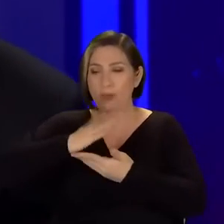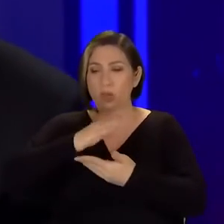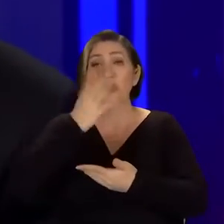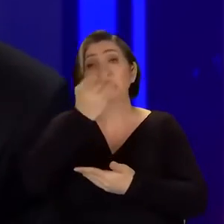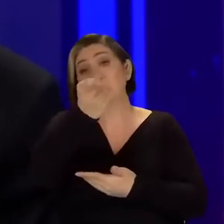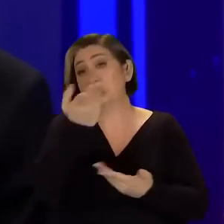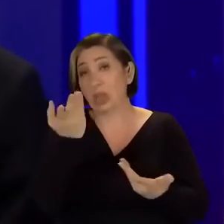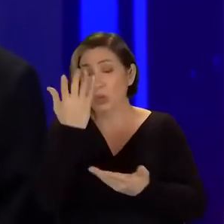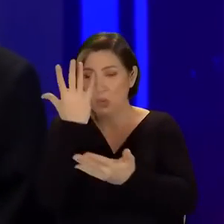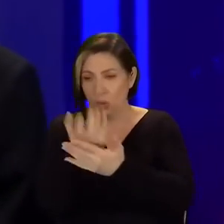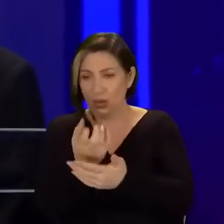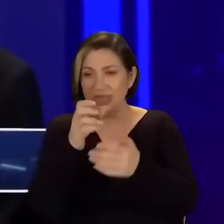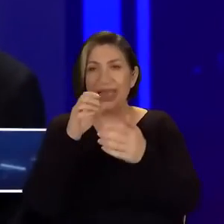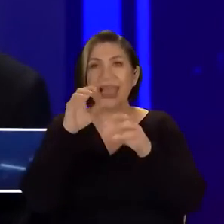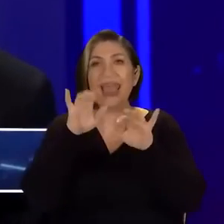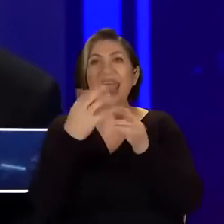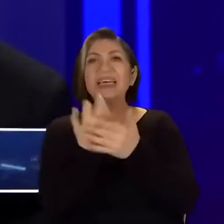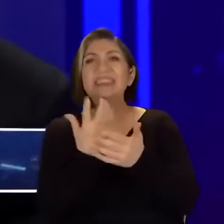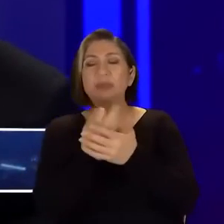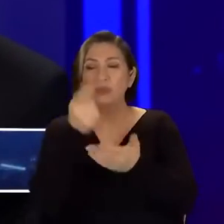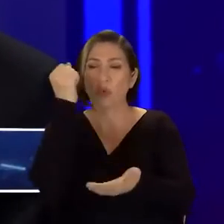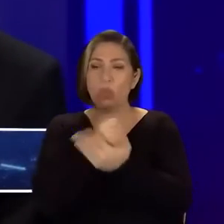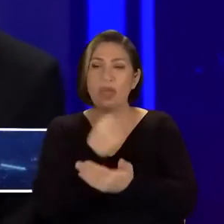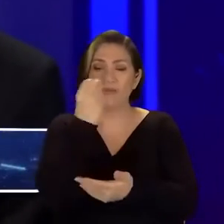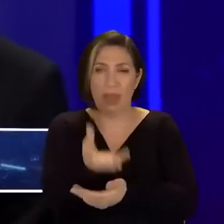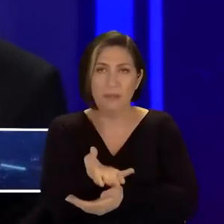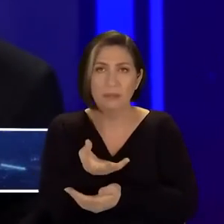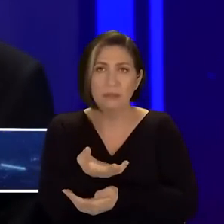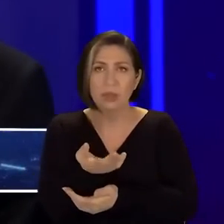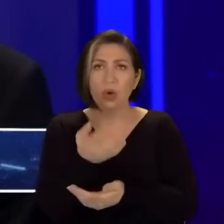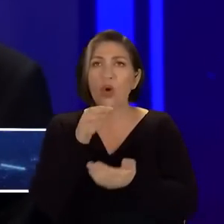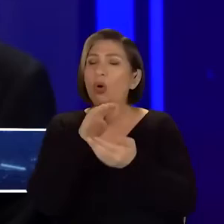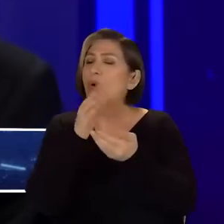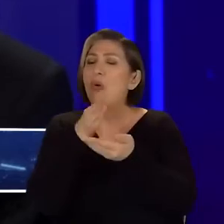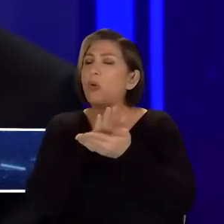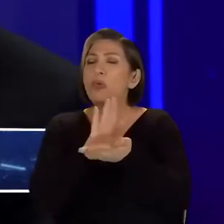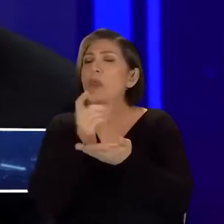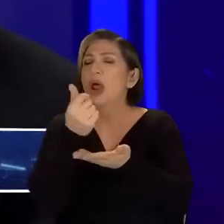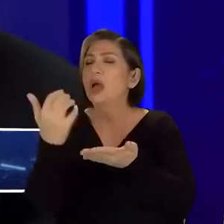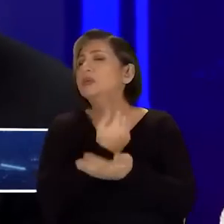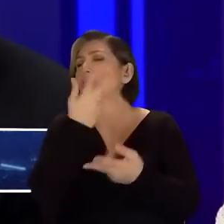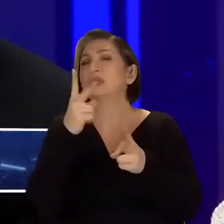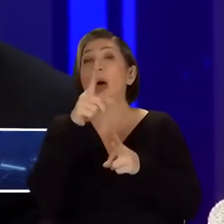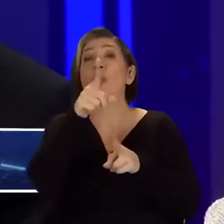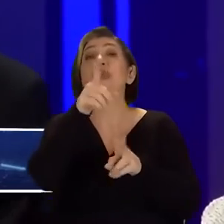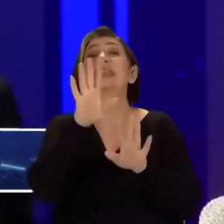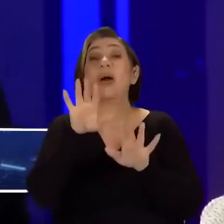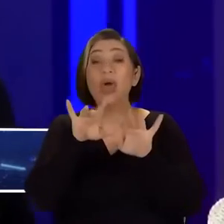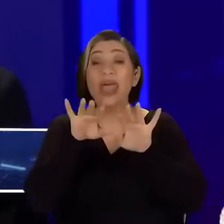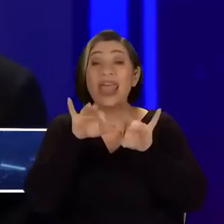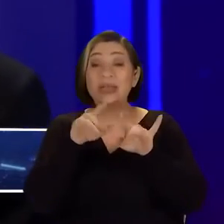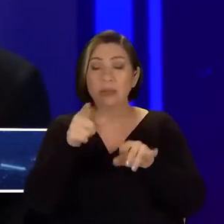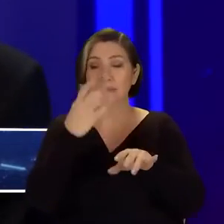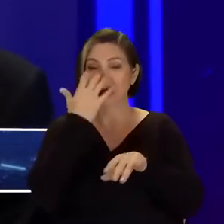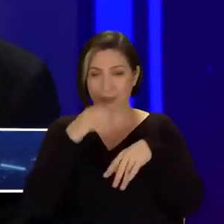siz de mesela, siz de yüklediğiniz yazılımı, o zaman siz de onay verip işte ödül kazanabilirsiniz. Ama onu yapan yazılım, yani siz başında bekleyip